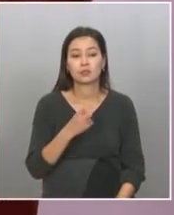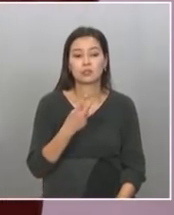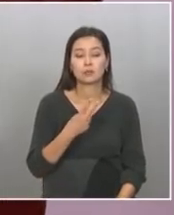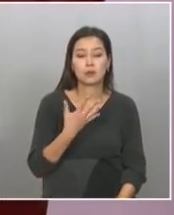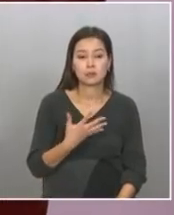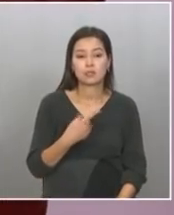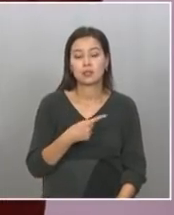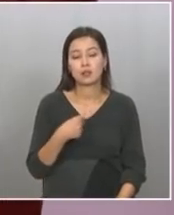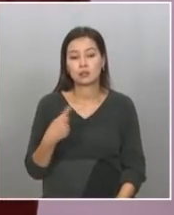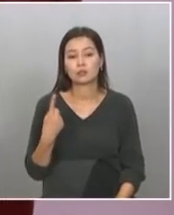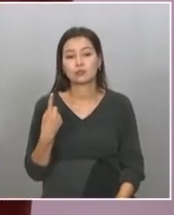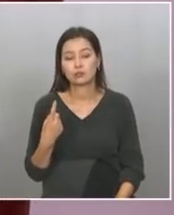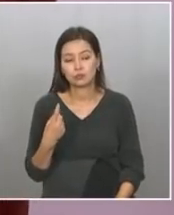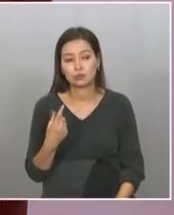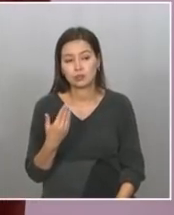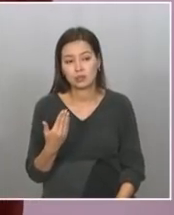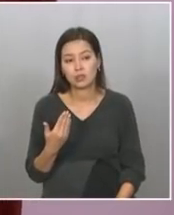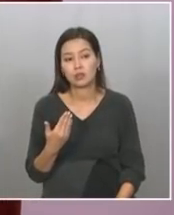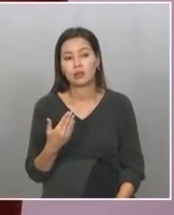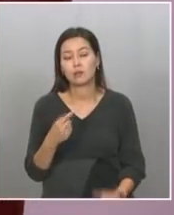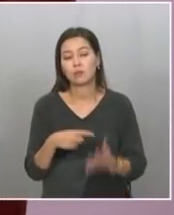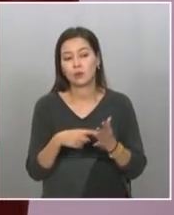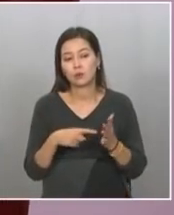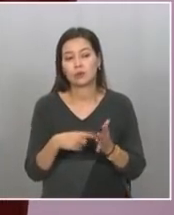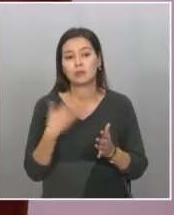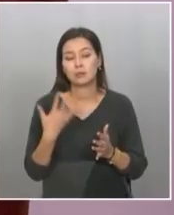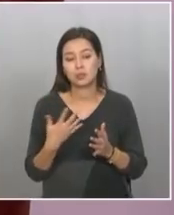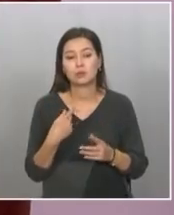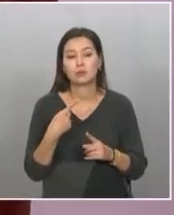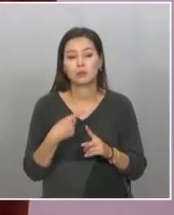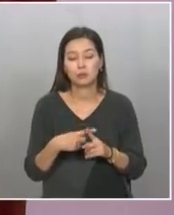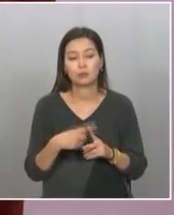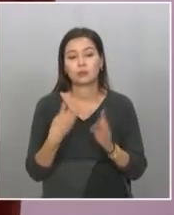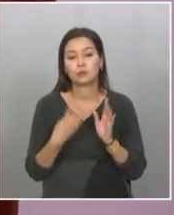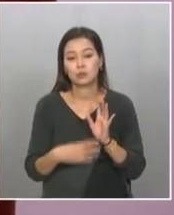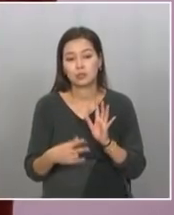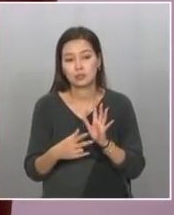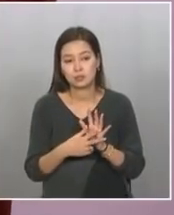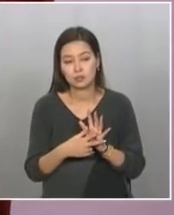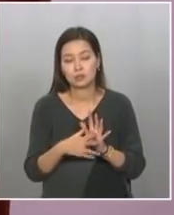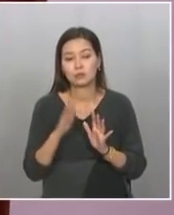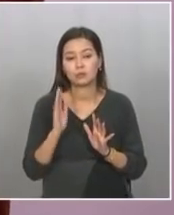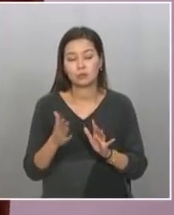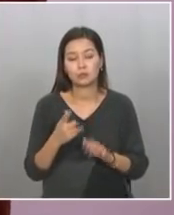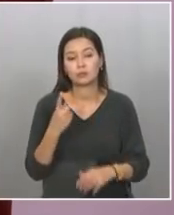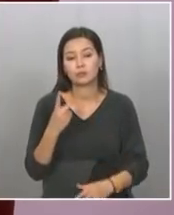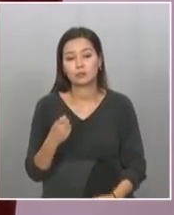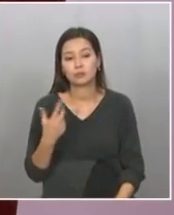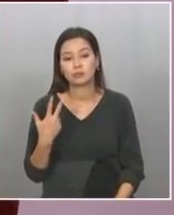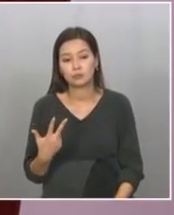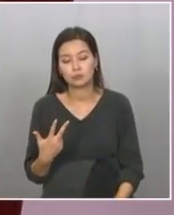125 пен 100-дің айырмасын мәнін 5-ке бөліп, оған 98-ді қоссақ, өрнектің